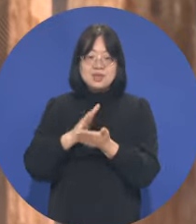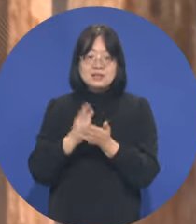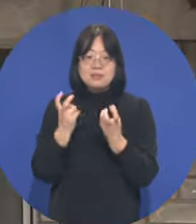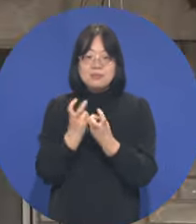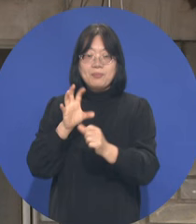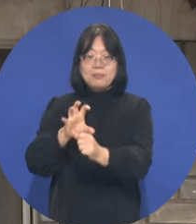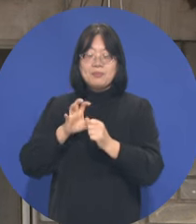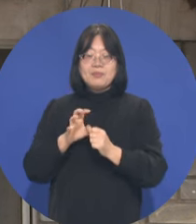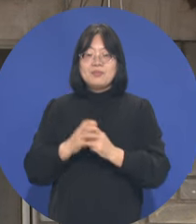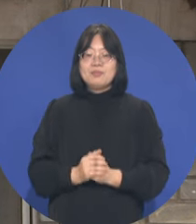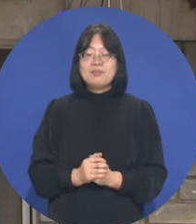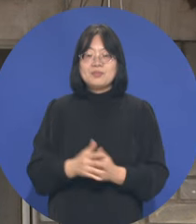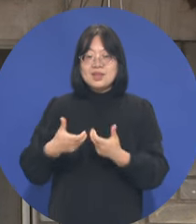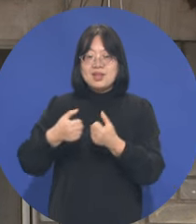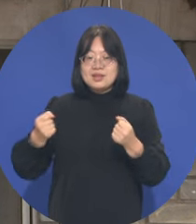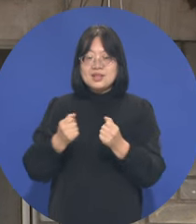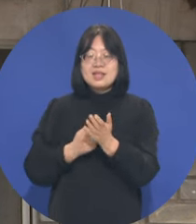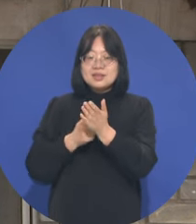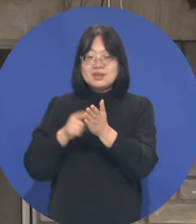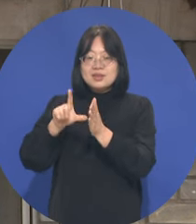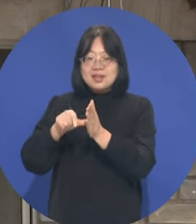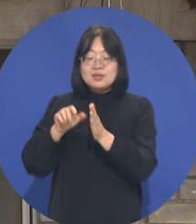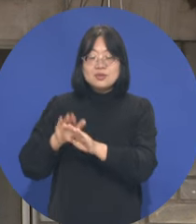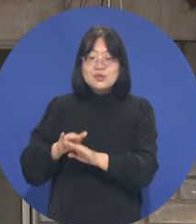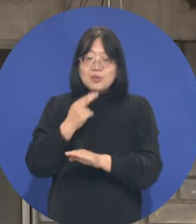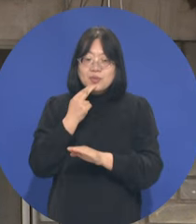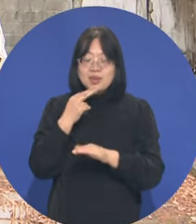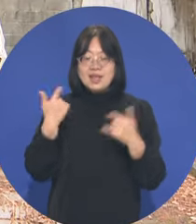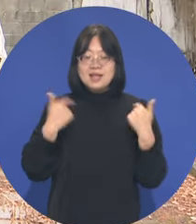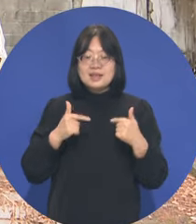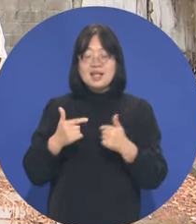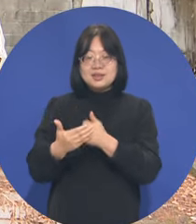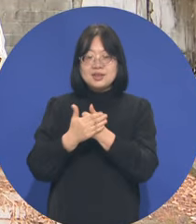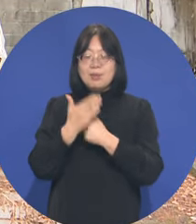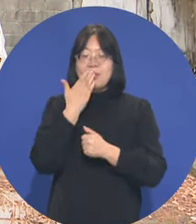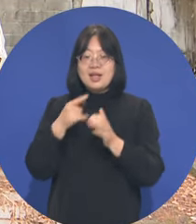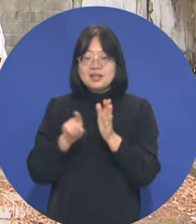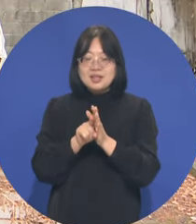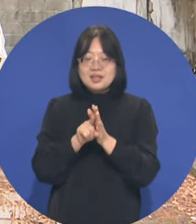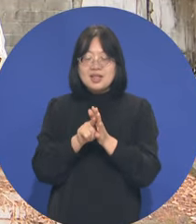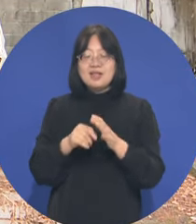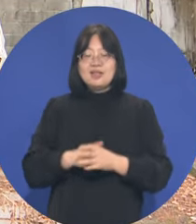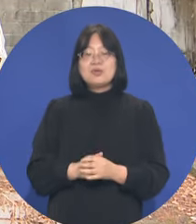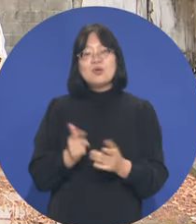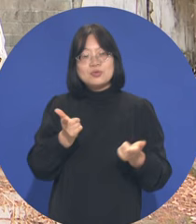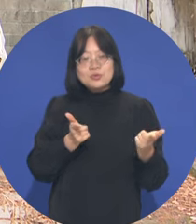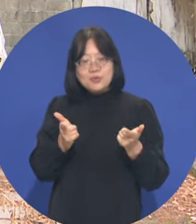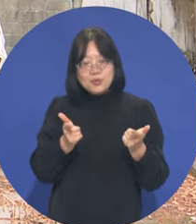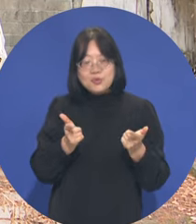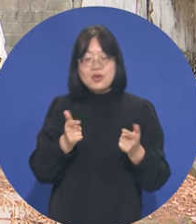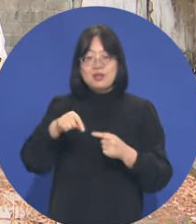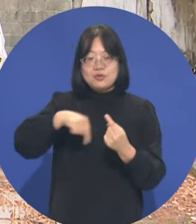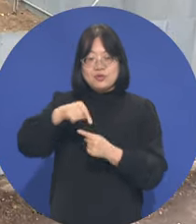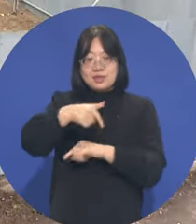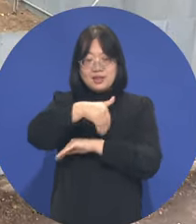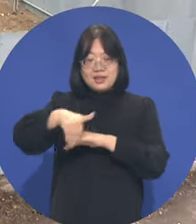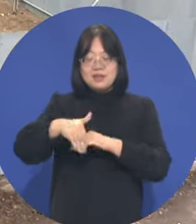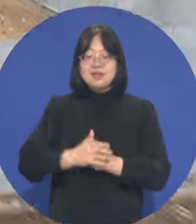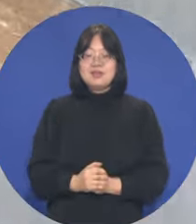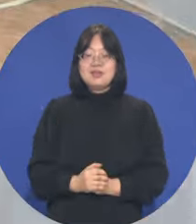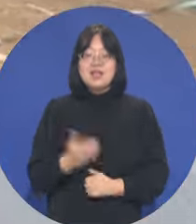도입했습니다 또 별도의 신청 기관을 두지 않고 언제든 지원받을 수 있도록 탄력적으로 운영한다는 방침입니다